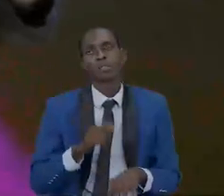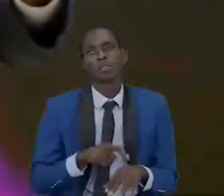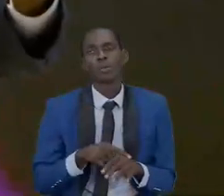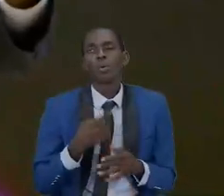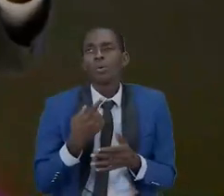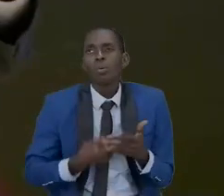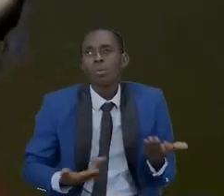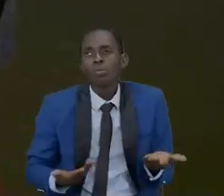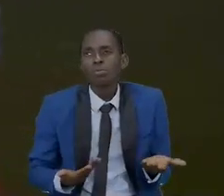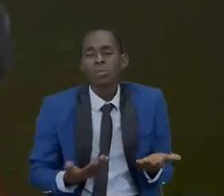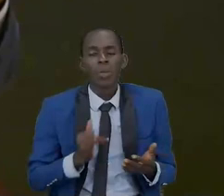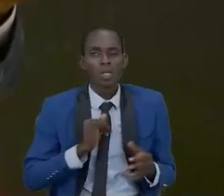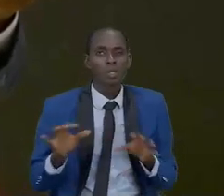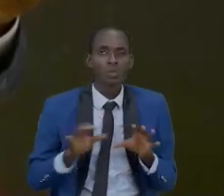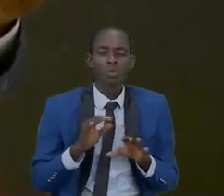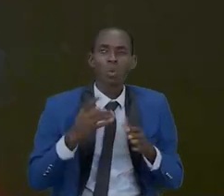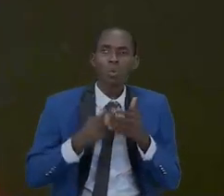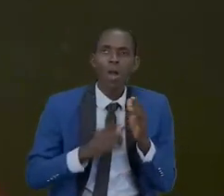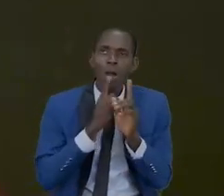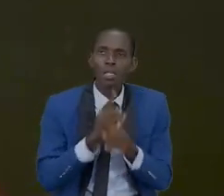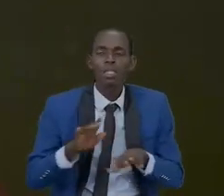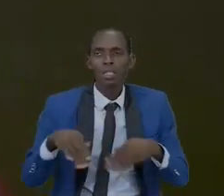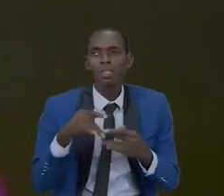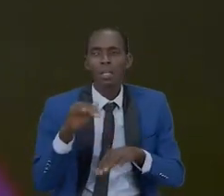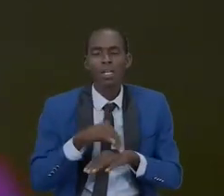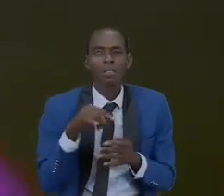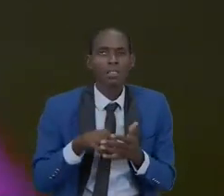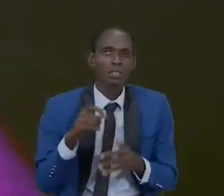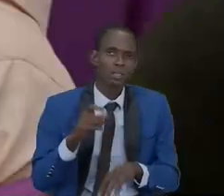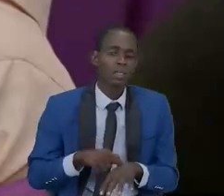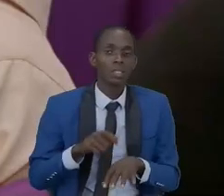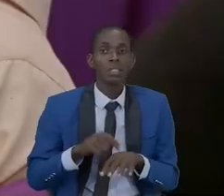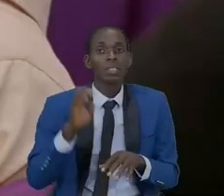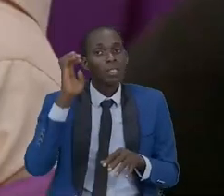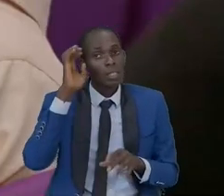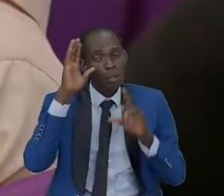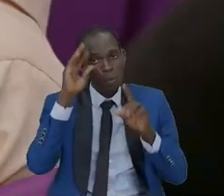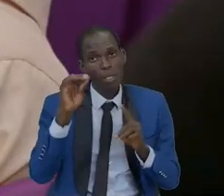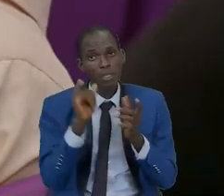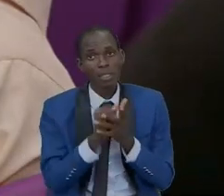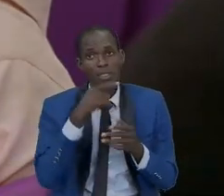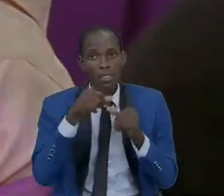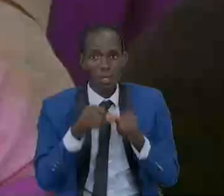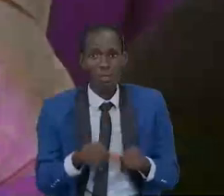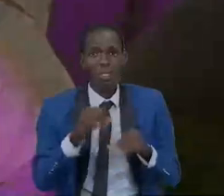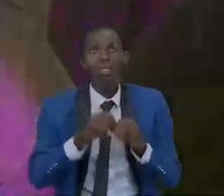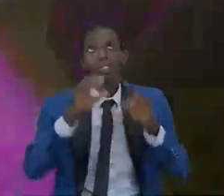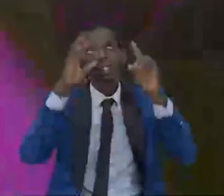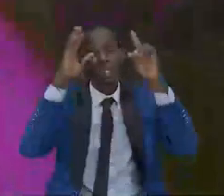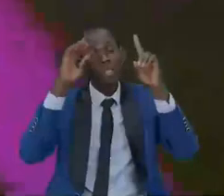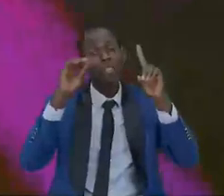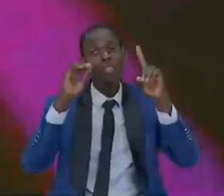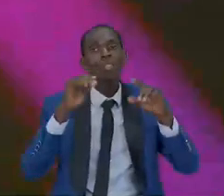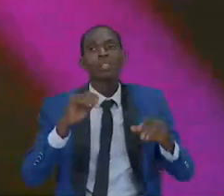vous dites que voir quelle direction allez tu prends qu'à l'étudié quelle pensée allez tu pensais puisque dit que demain en toi